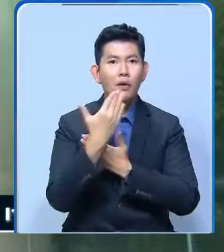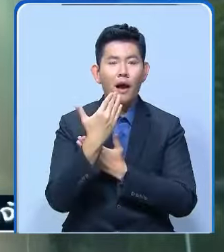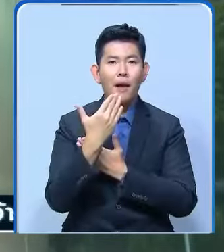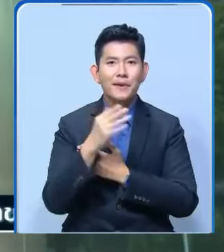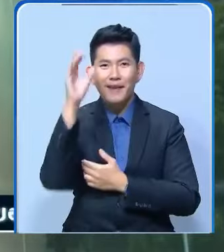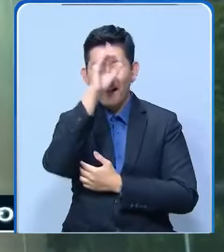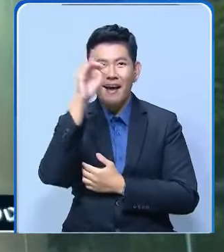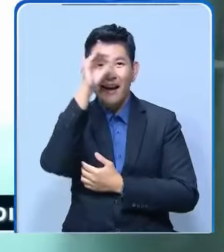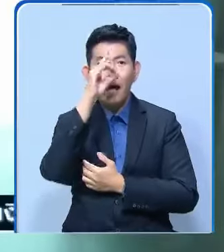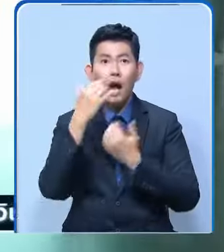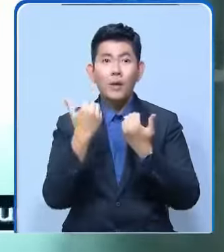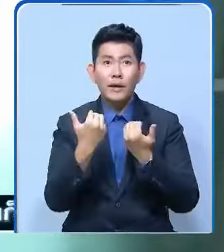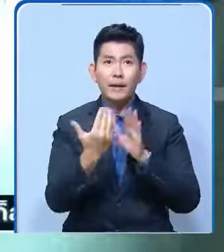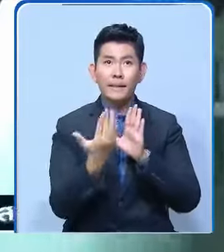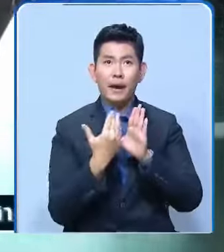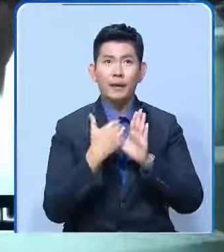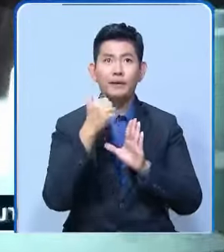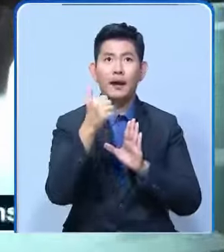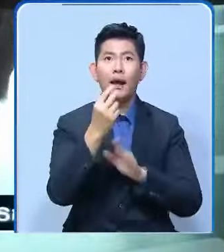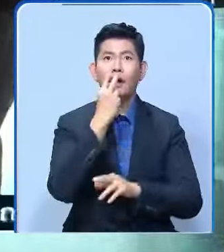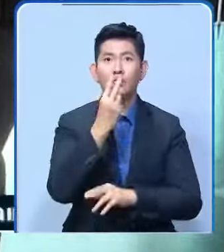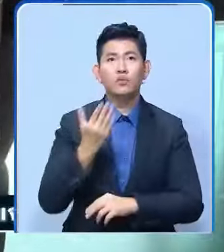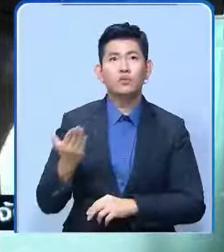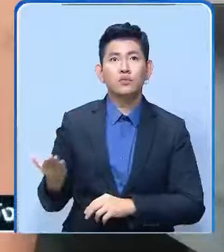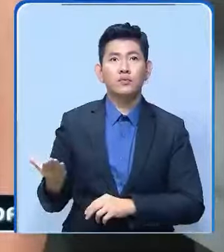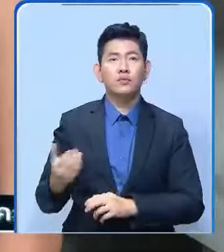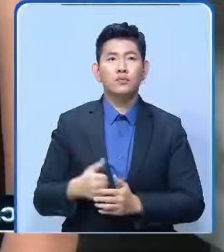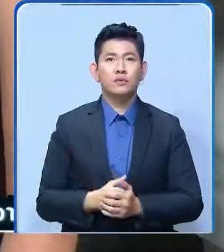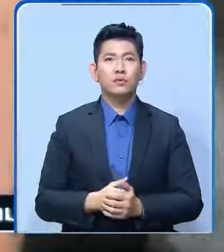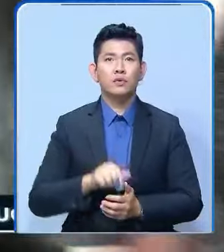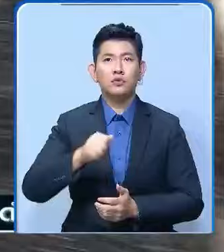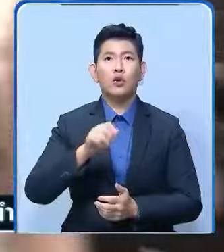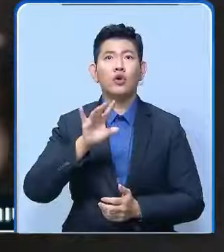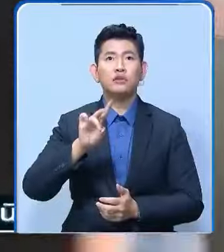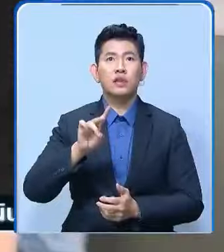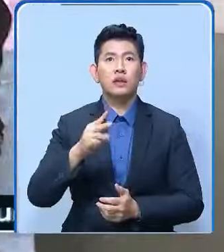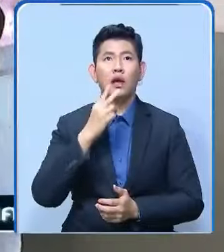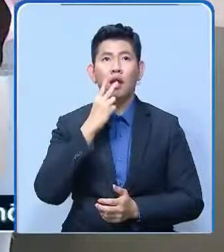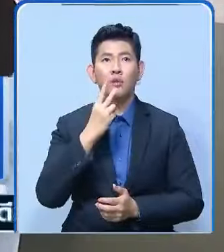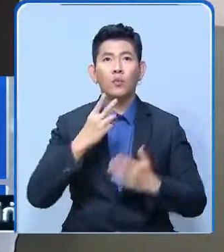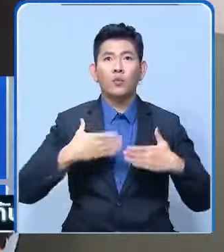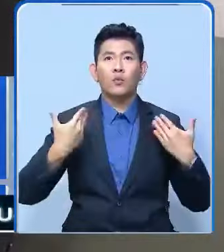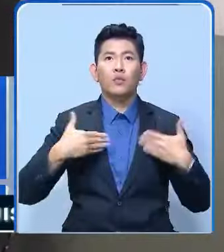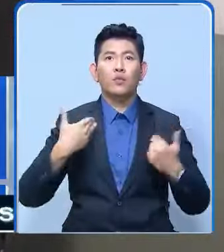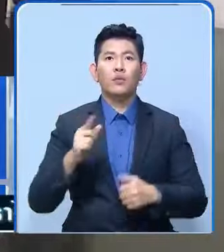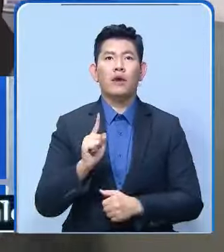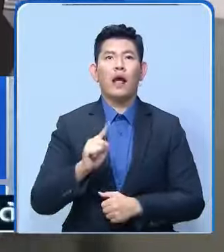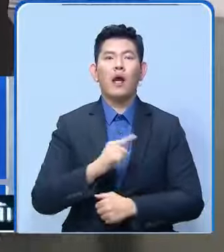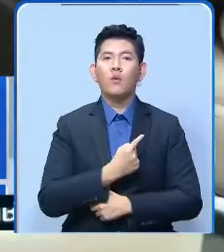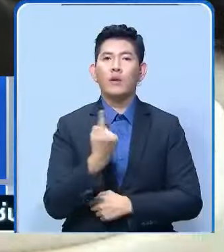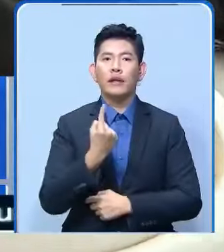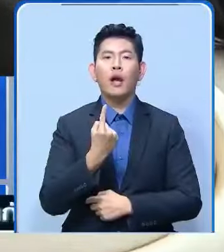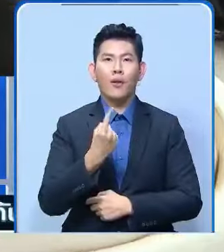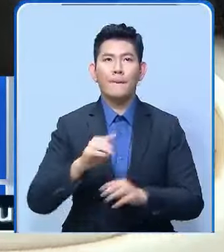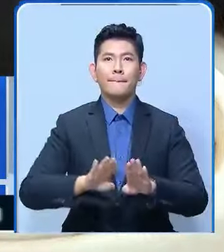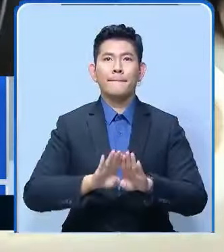วันนี้เป็นวันที่เราเปิด walk in เนี่ยให้ดูบรรยากาศนี่เลยสตูดิโอ8ช่อง7 HD คึกคักเป็นพิเศษเพราะวันนี้เป็นวันเดียว